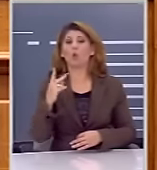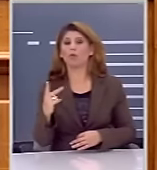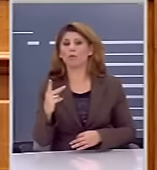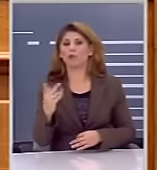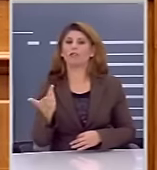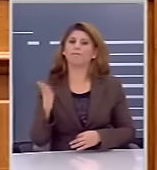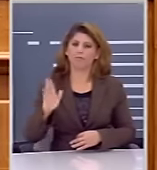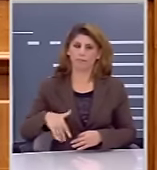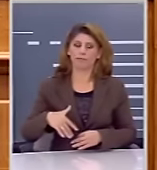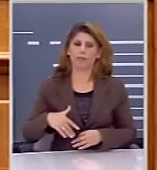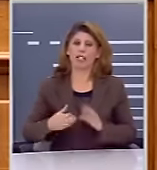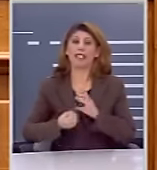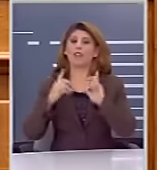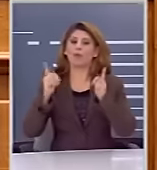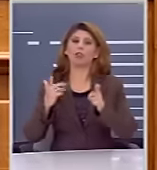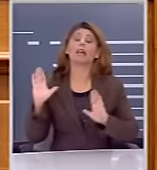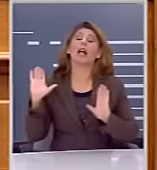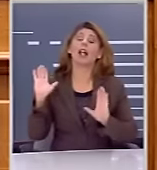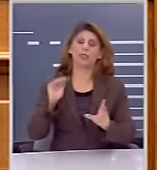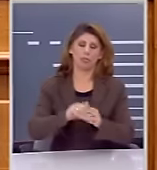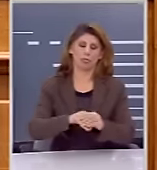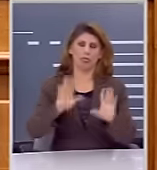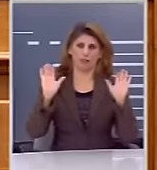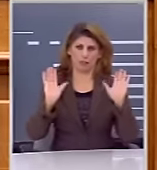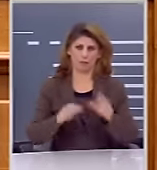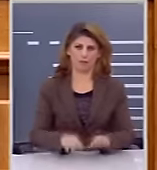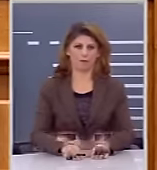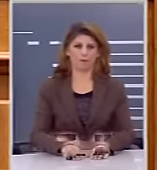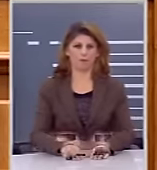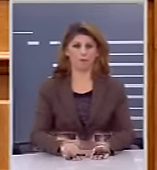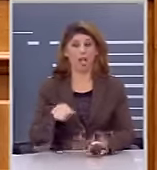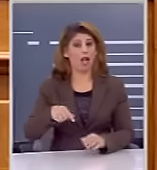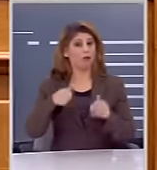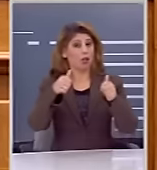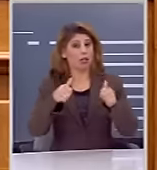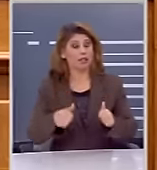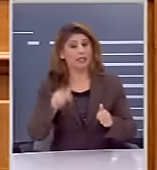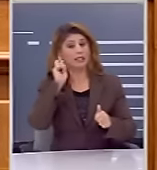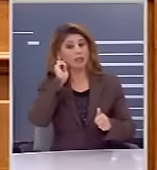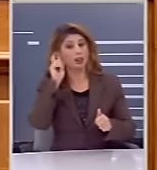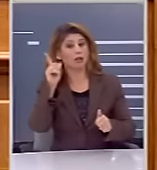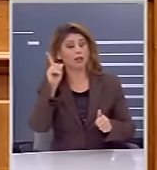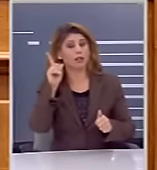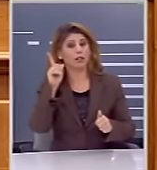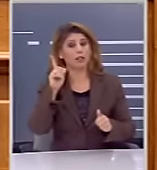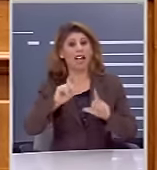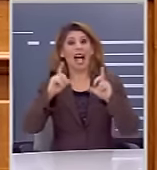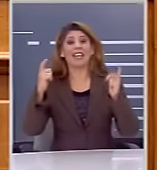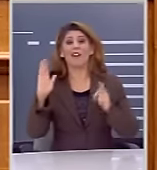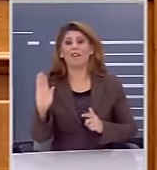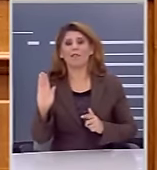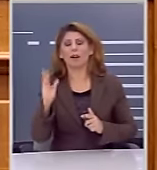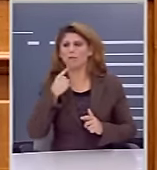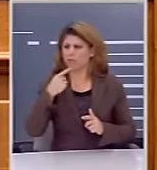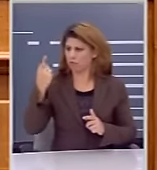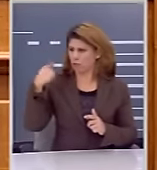ότι τελικά η αξιωματική αντιπολίτευση δεν θα συμμετέχει. Και αυτό μου το ανακοίνωσε στη γιορτή της εορτής της Αγίας Βαρβάρας, την προηγούμενη